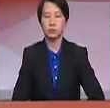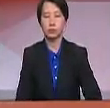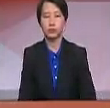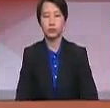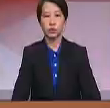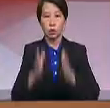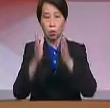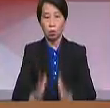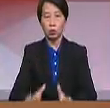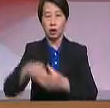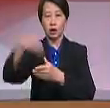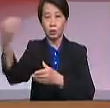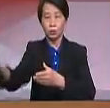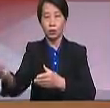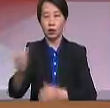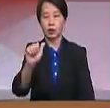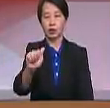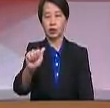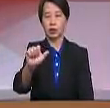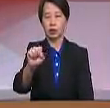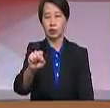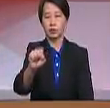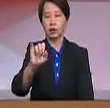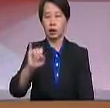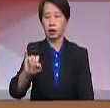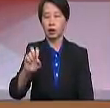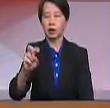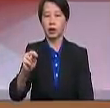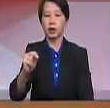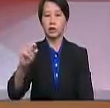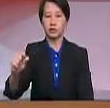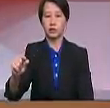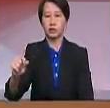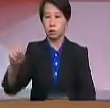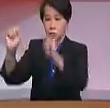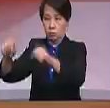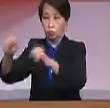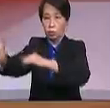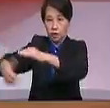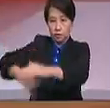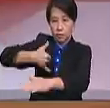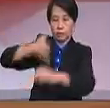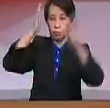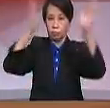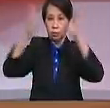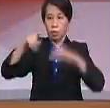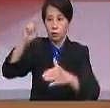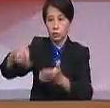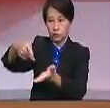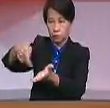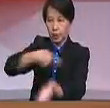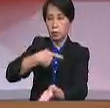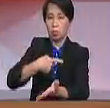Warga asing, warga negara asing yang dibenarkan memasuki Malaysia perlu membayar caj